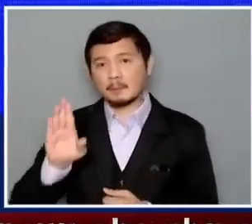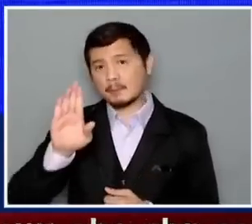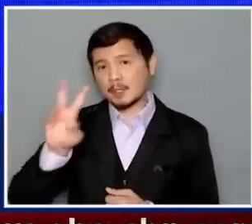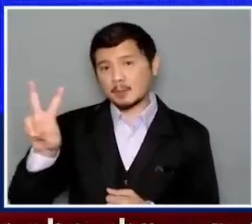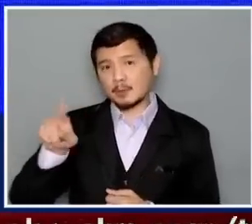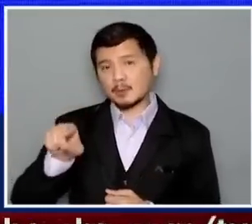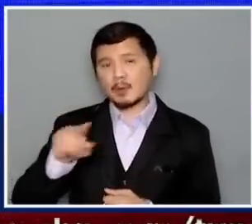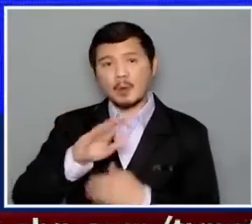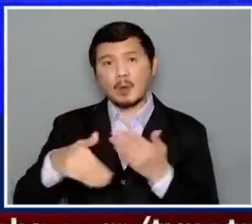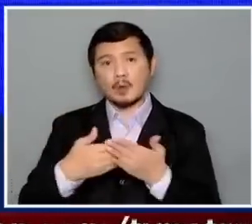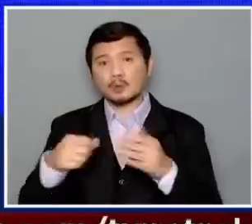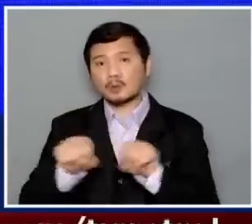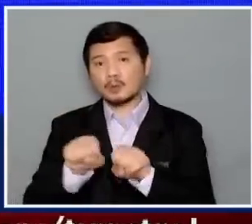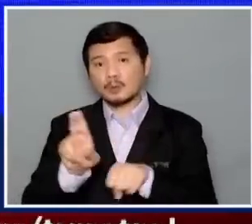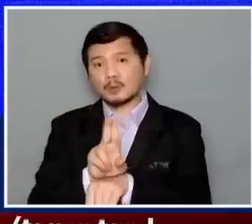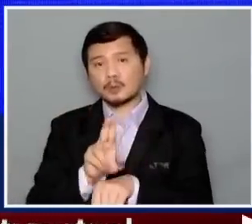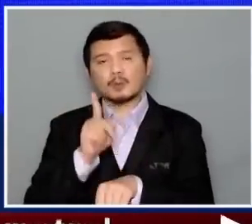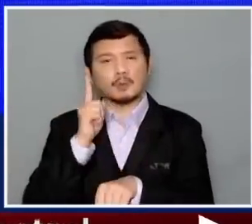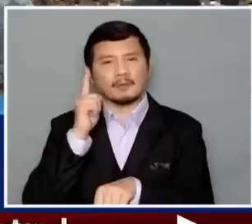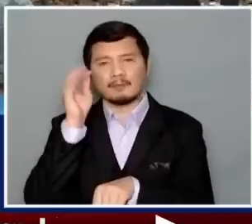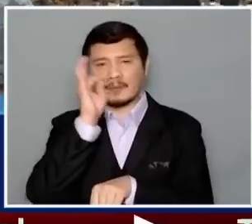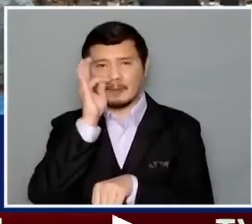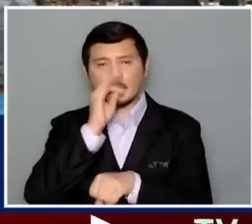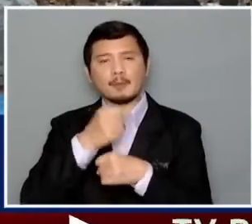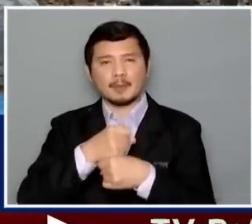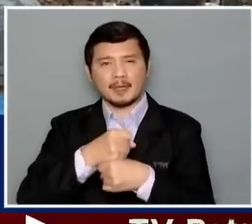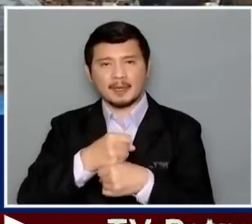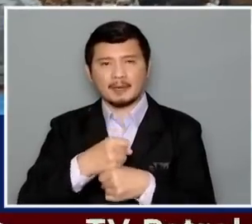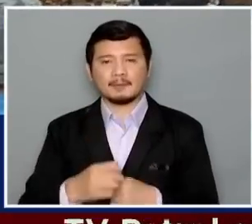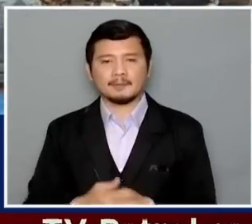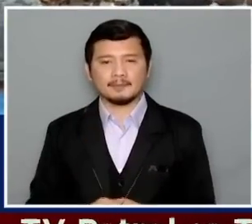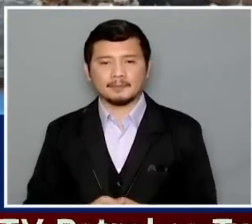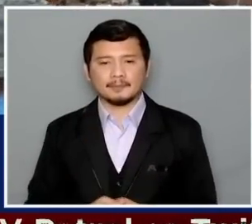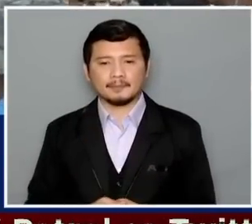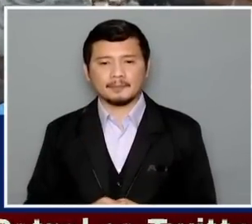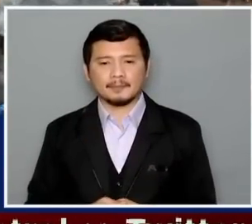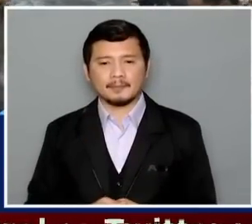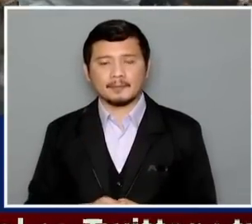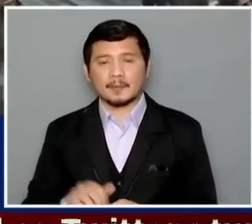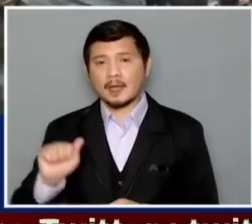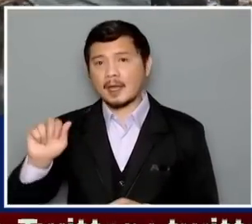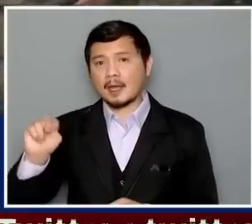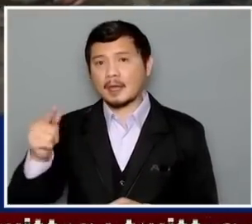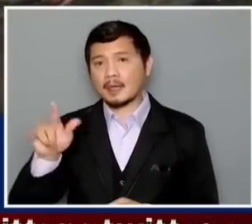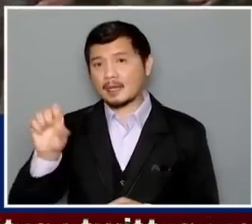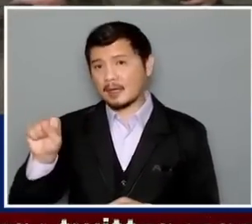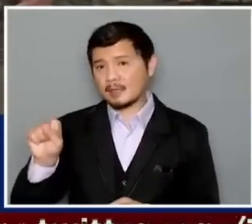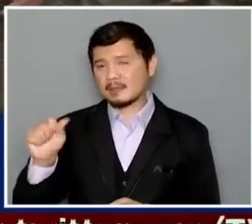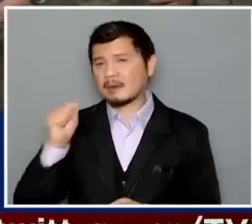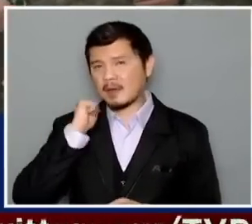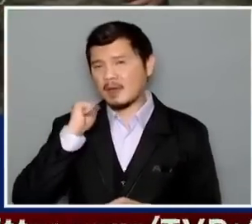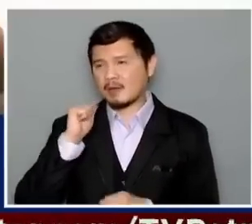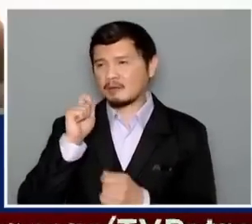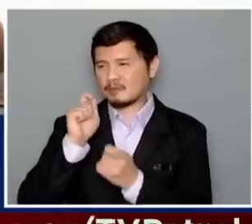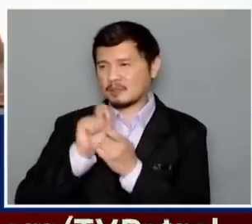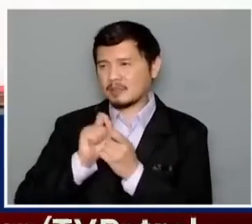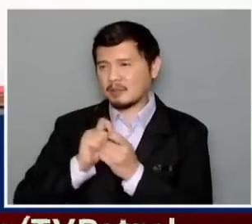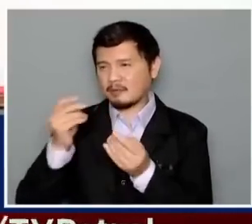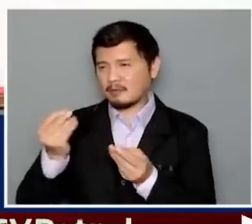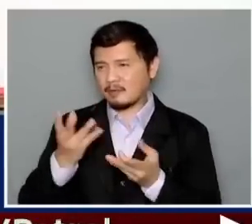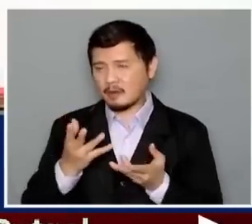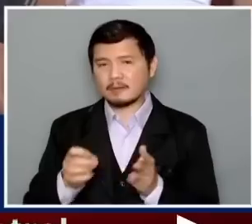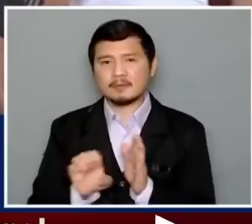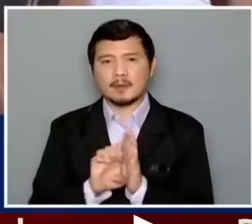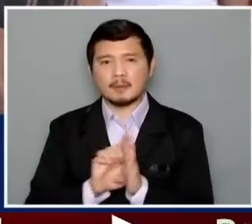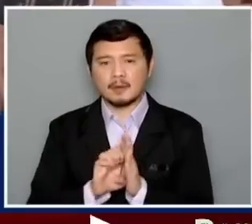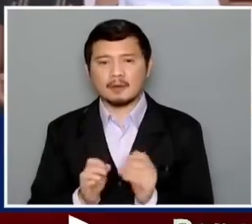ang sapatos na gagamitin ng susunod na pangulo. Tumanggi naman si Angeles na ibigay ang iba pang detalye ng inaugurasyon bukas, gaya ng